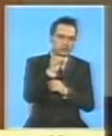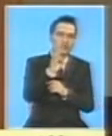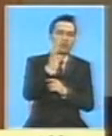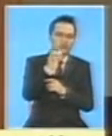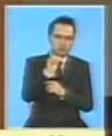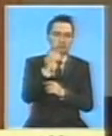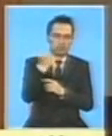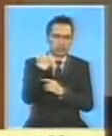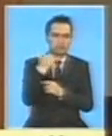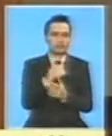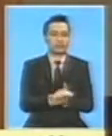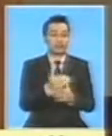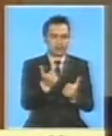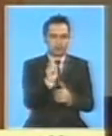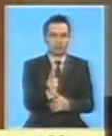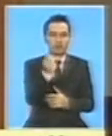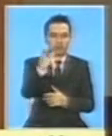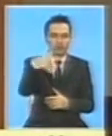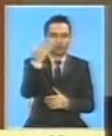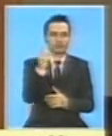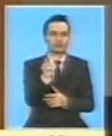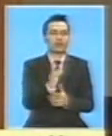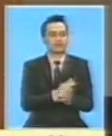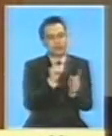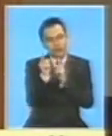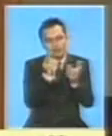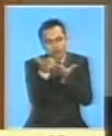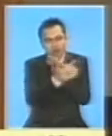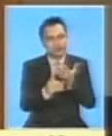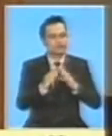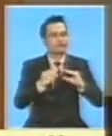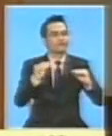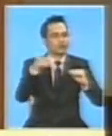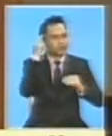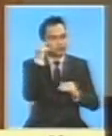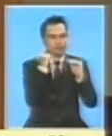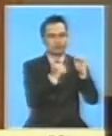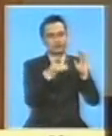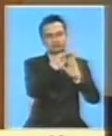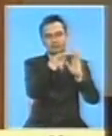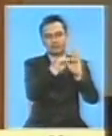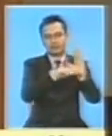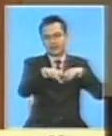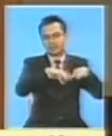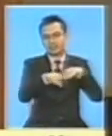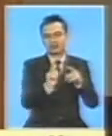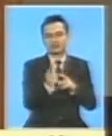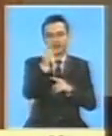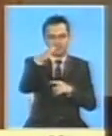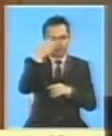าร์ทเริ่มต้นอะไรพูดคุยสันติภาพแล้วก็กำหนดขั้นตอนรถแบบใหม่สตาร์ท1